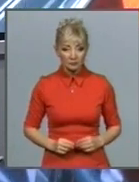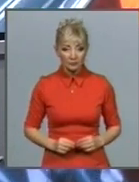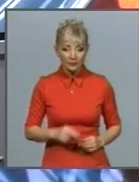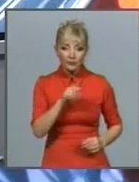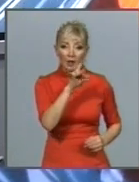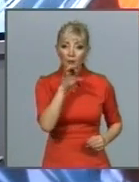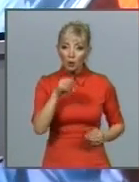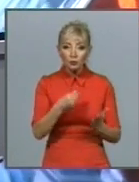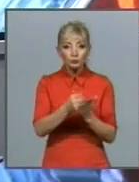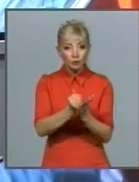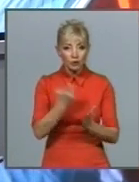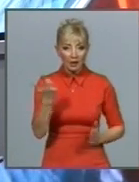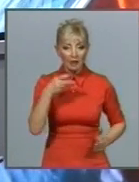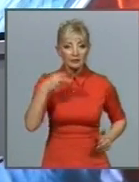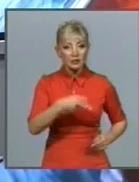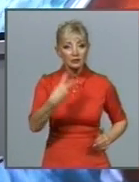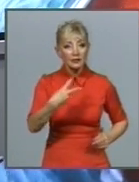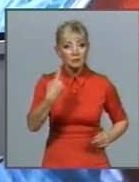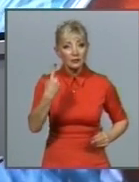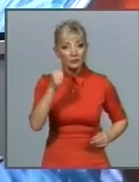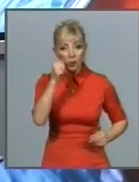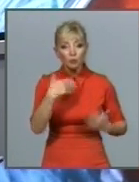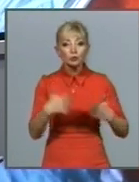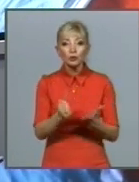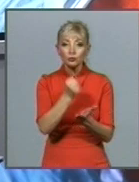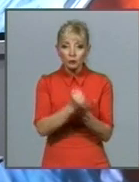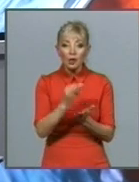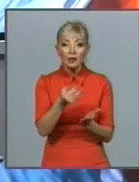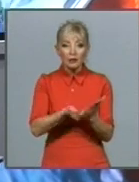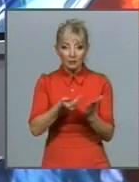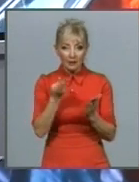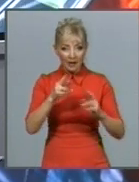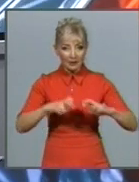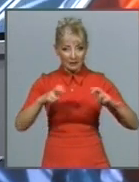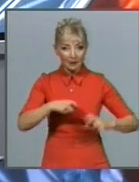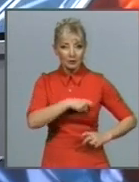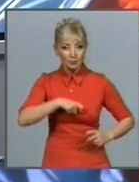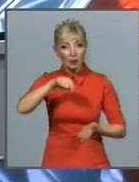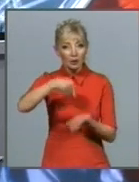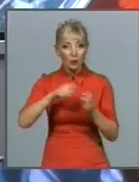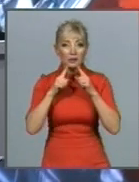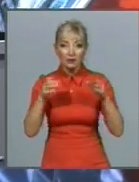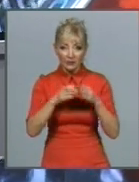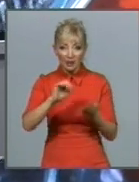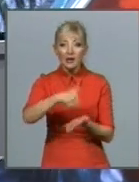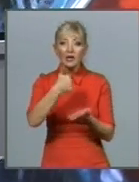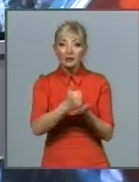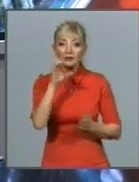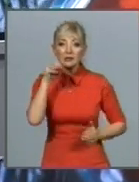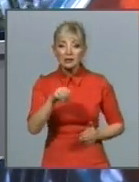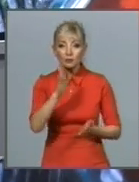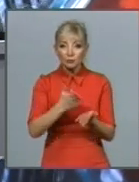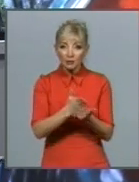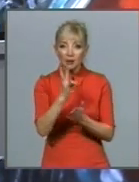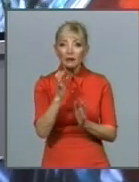Проект бюджету Харкова на 2021 рік вже ухвалений та рекомендований для розгляду депутатів міськради. Основні статті будуть спрямовані